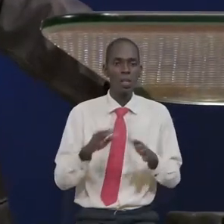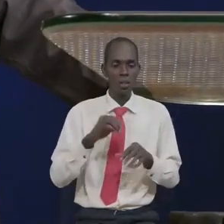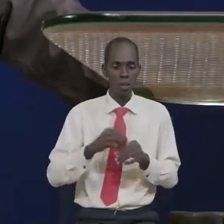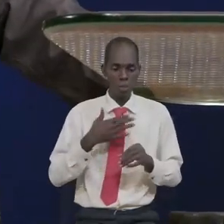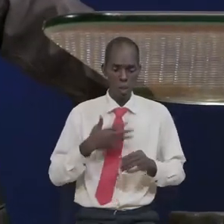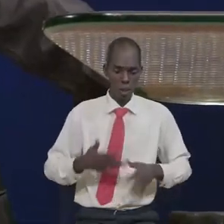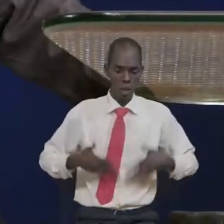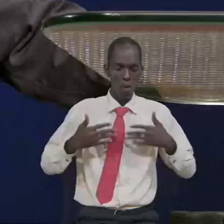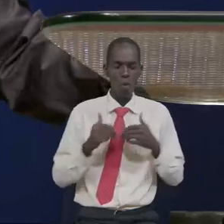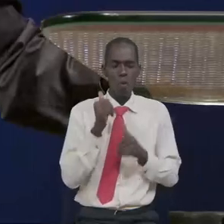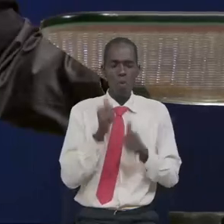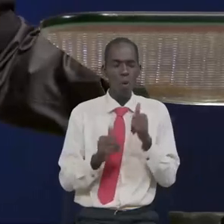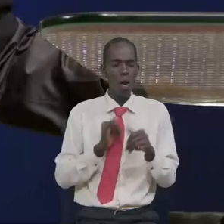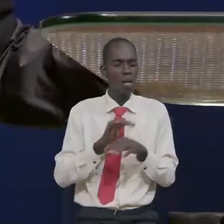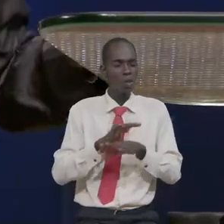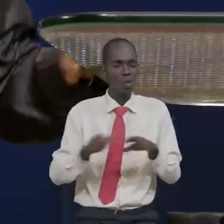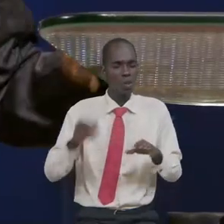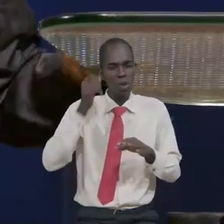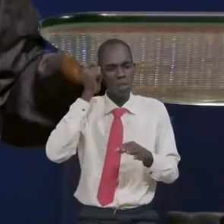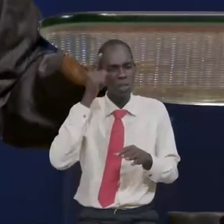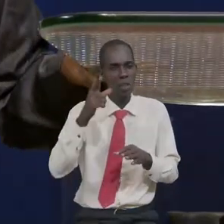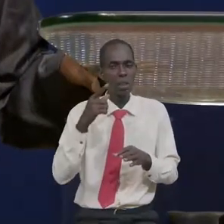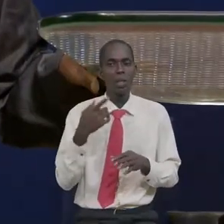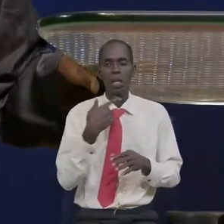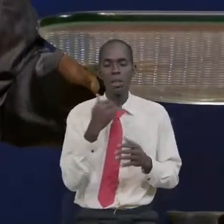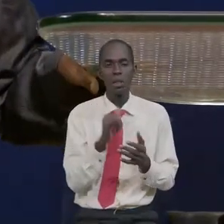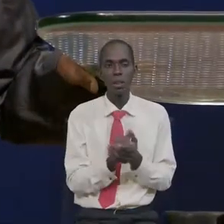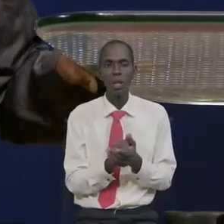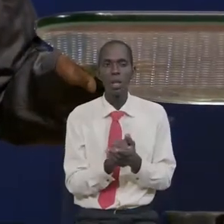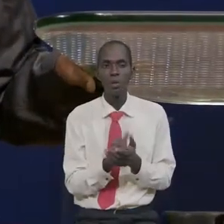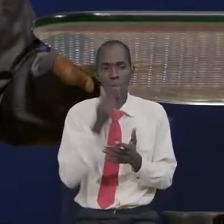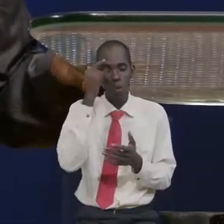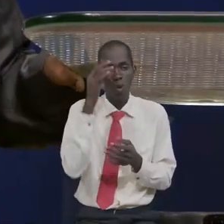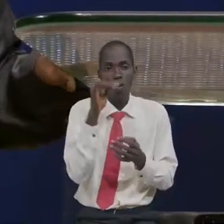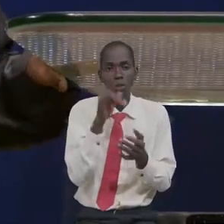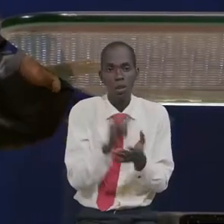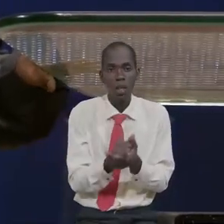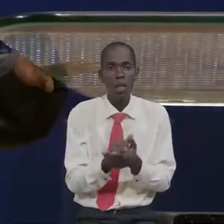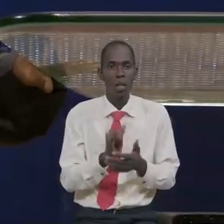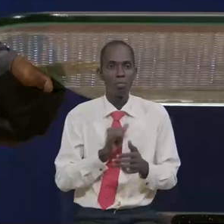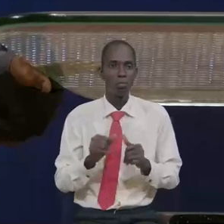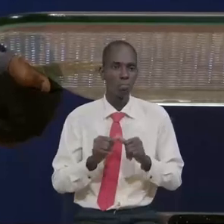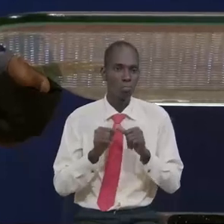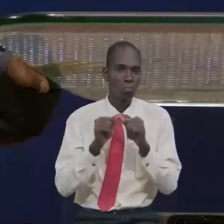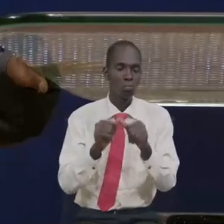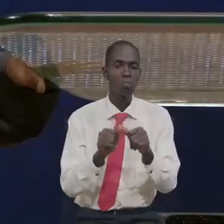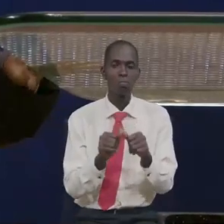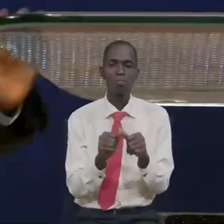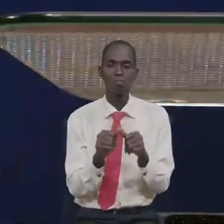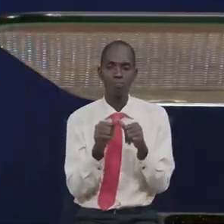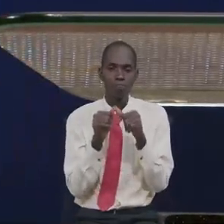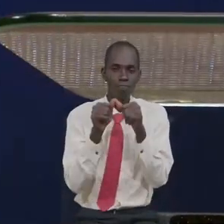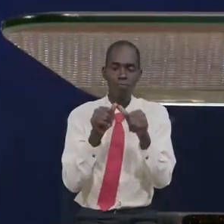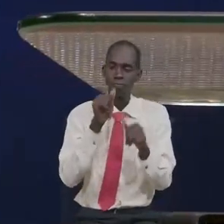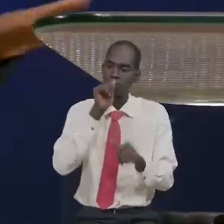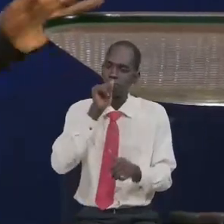ne comprends pas. Et dit, à cause de cela, je continue de persévérer, je continue de